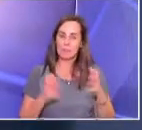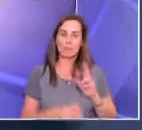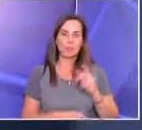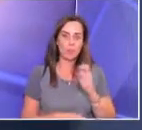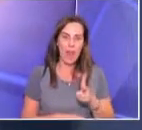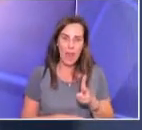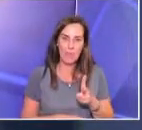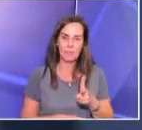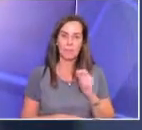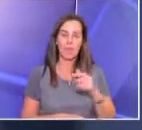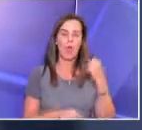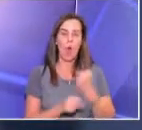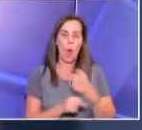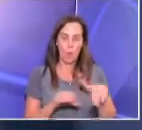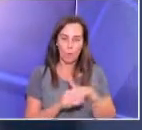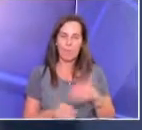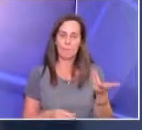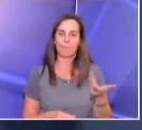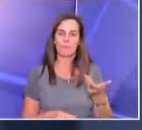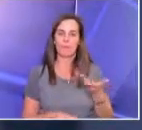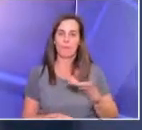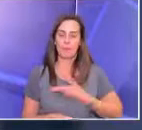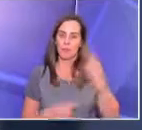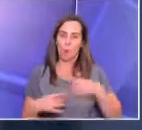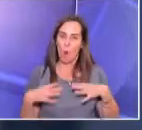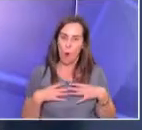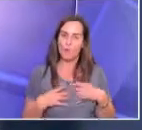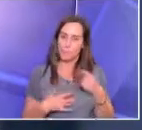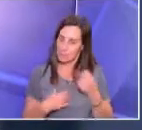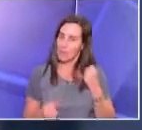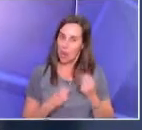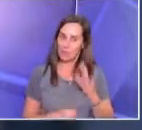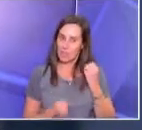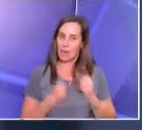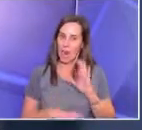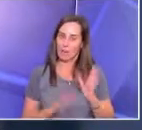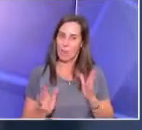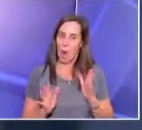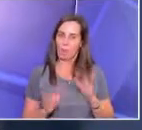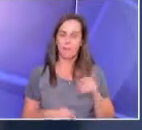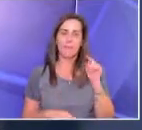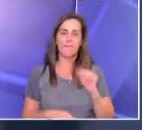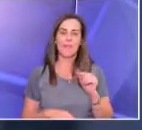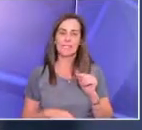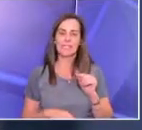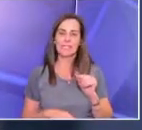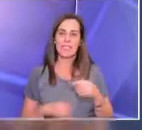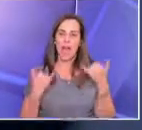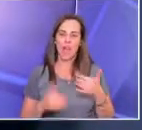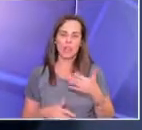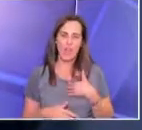לשלם לעובדים אצלם, ועובדים קיבלו יום שבתון, זה קשה להם, זה קשה להם מאוד, וזה...